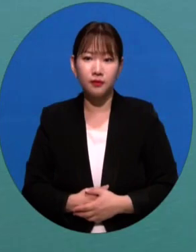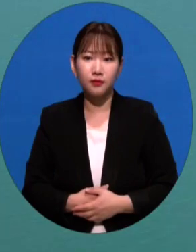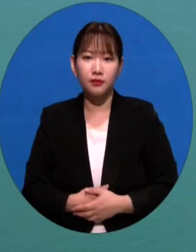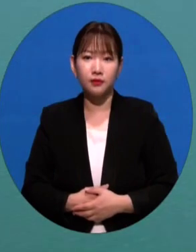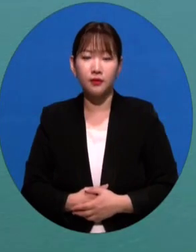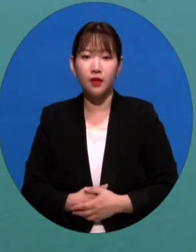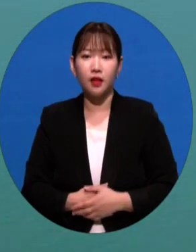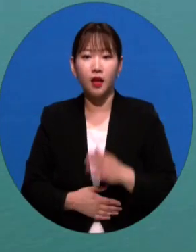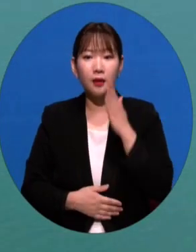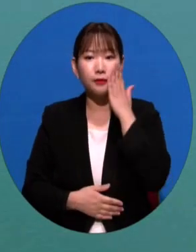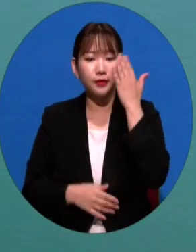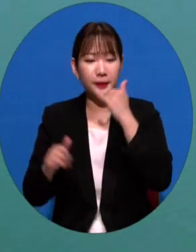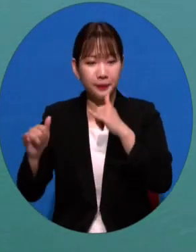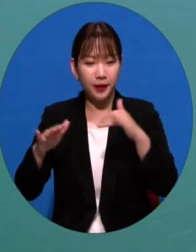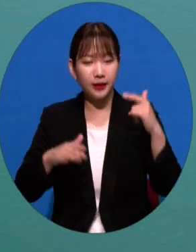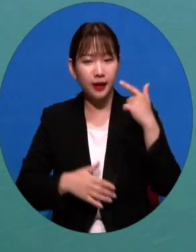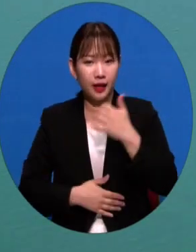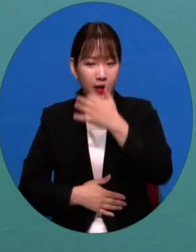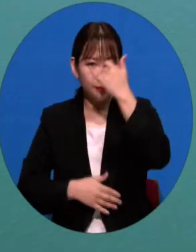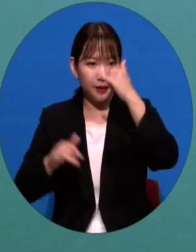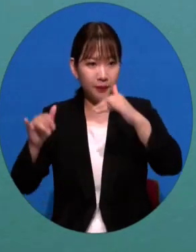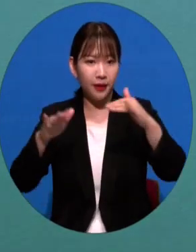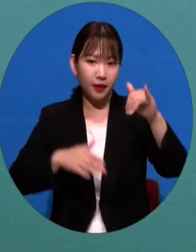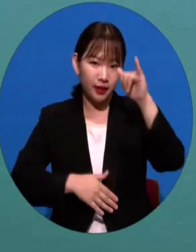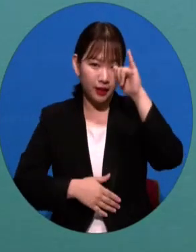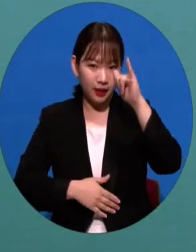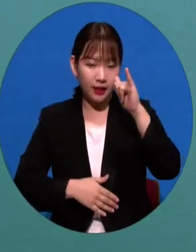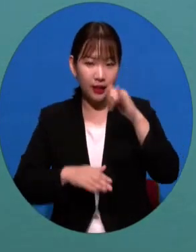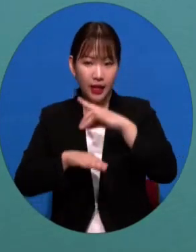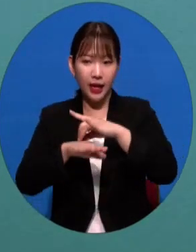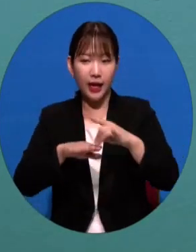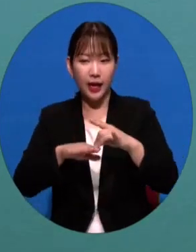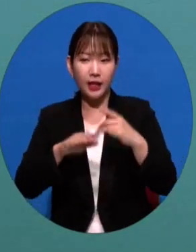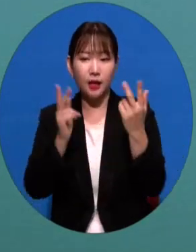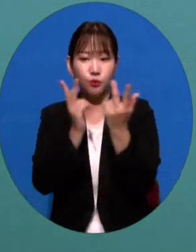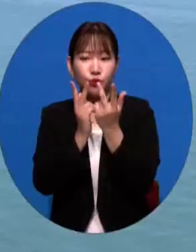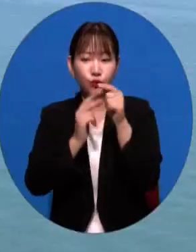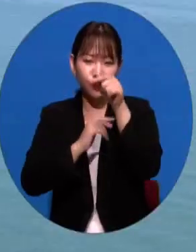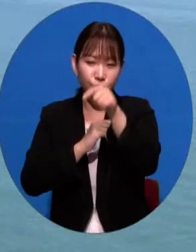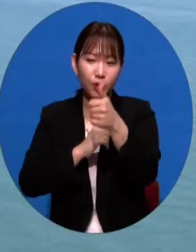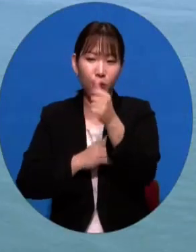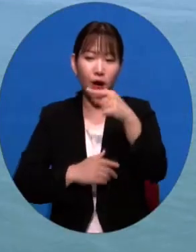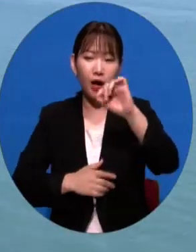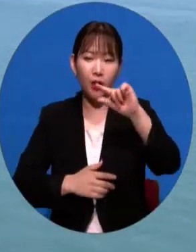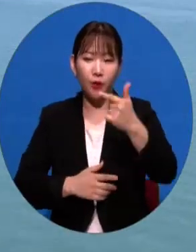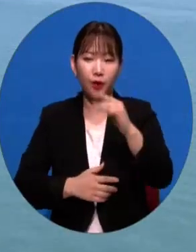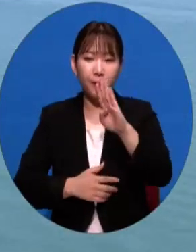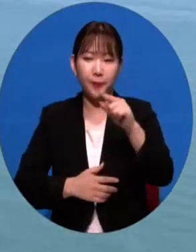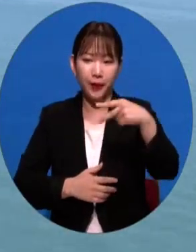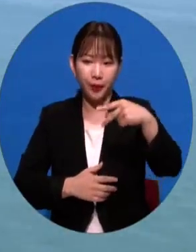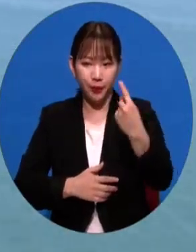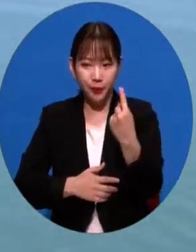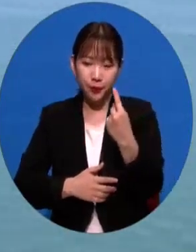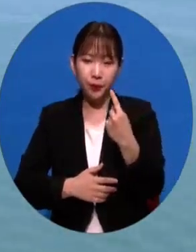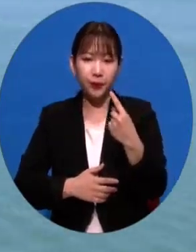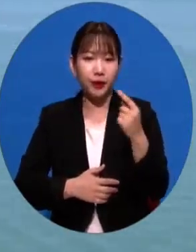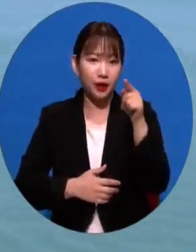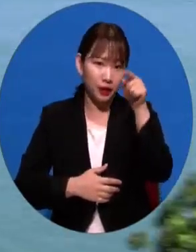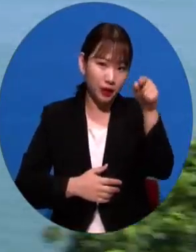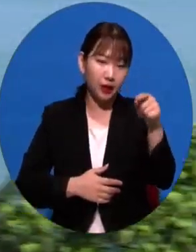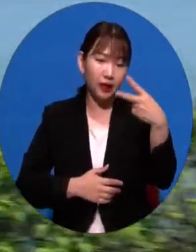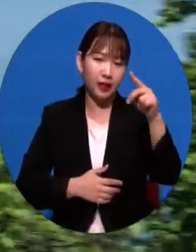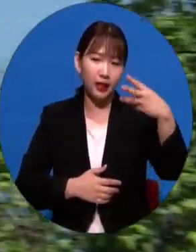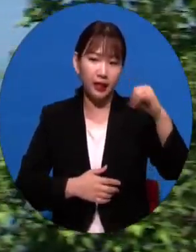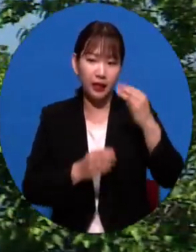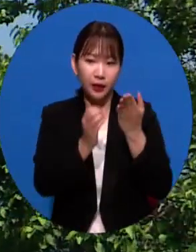푸르른 바다와 아름다운 해안이 펼쳐진 해남의 북쪽 끝자락 화원반도. 바다 건너편에는 달리도 등 섬들이 떠